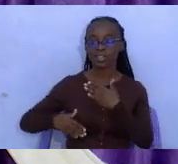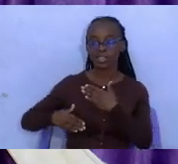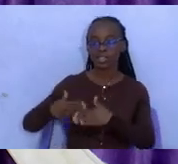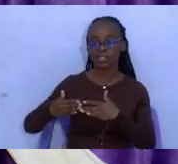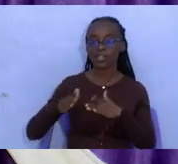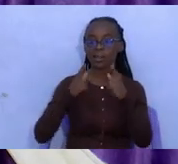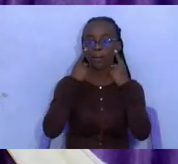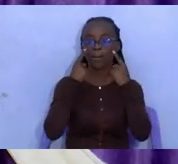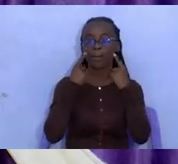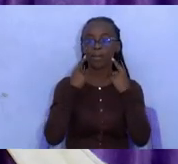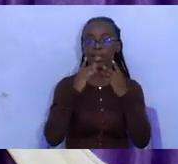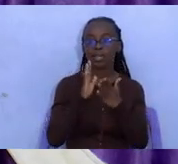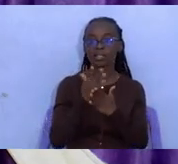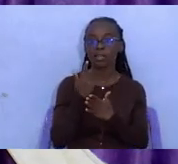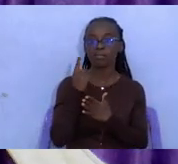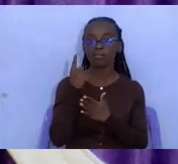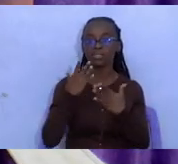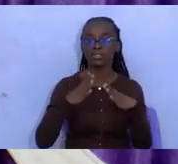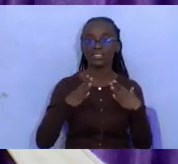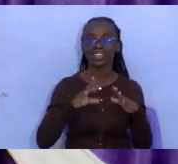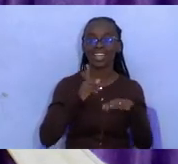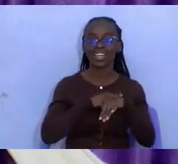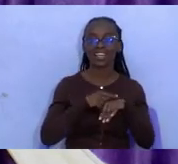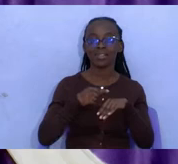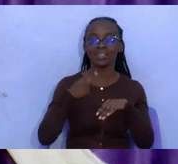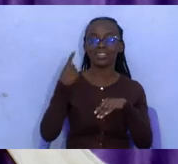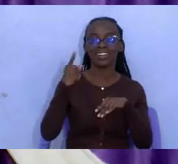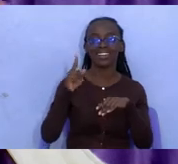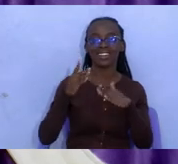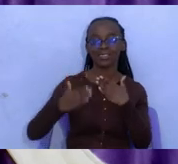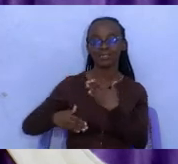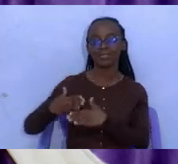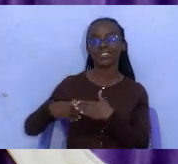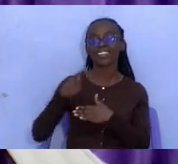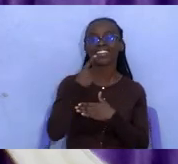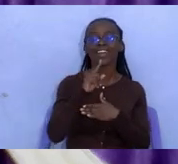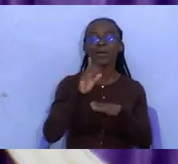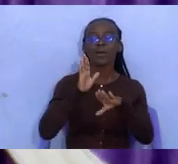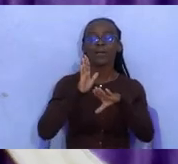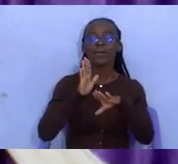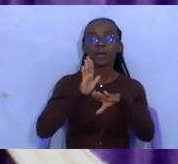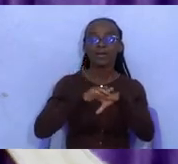Lakini kuna wengine wakitaka kuhama, hao jirani wanasema leo afadhali ameenda.